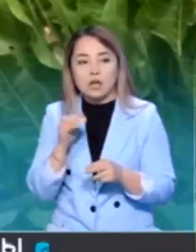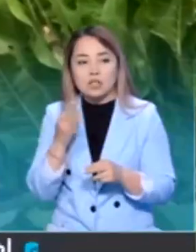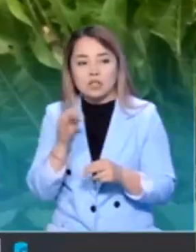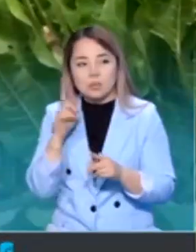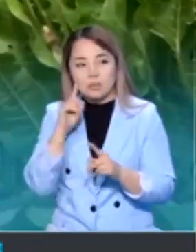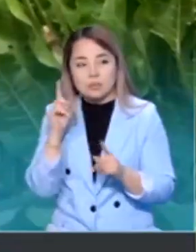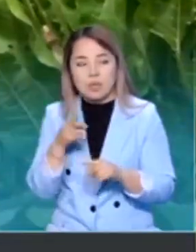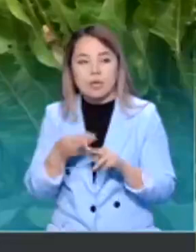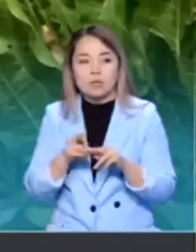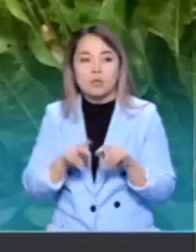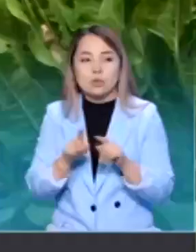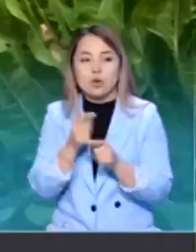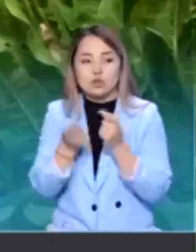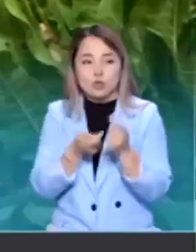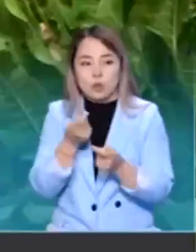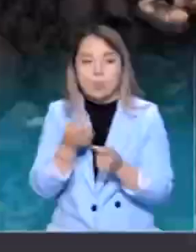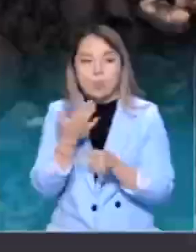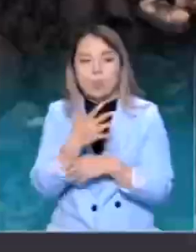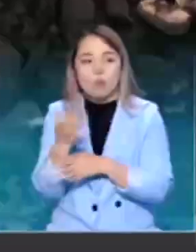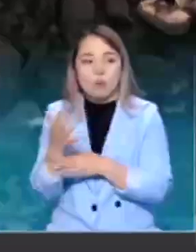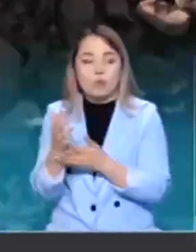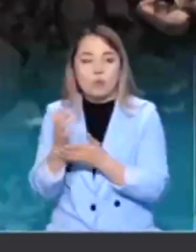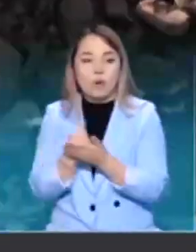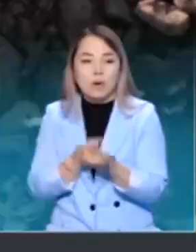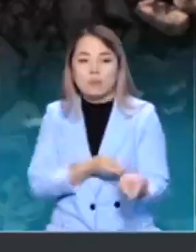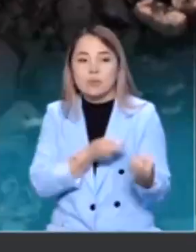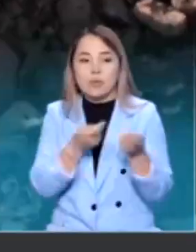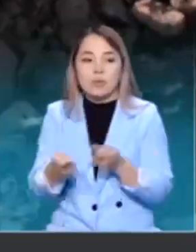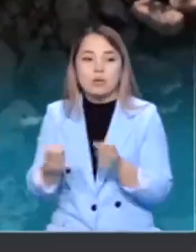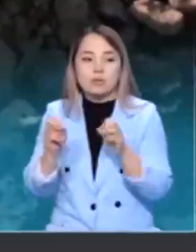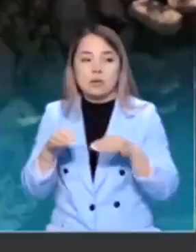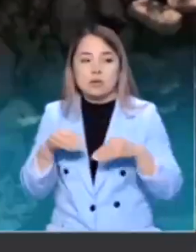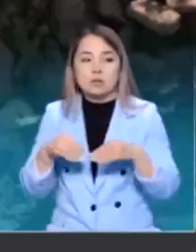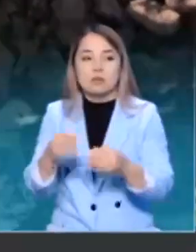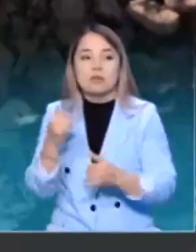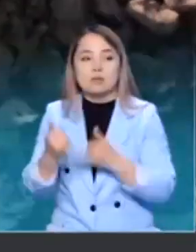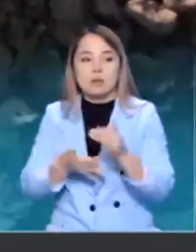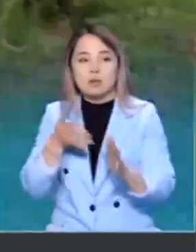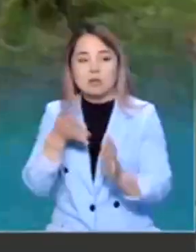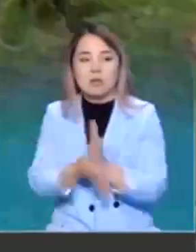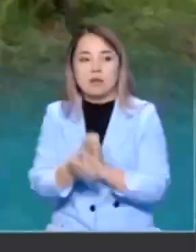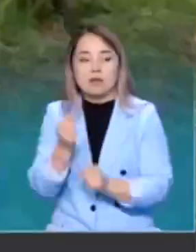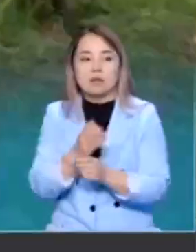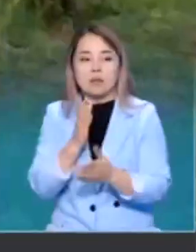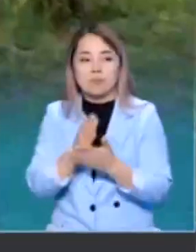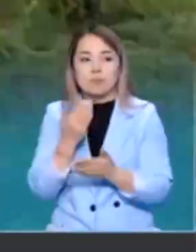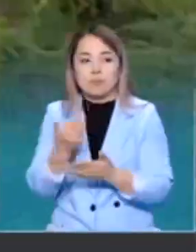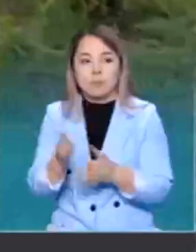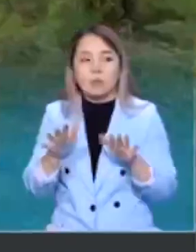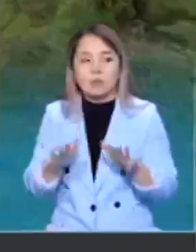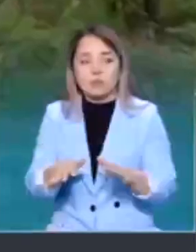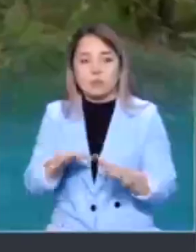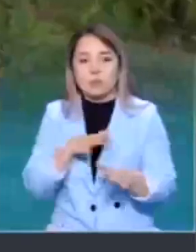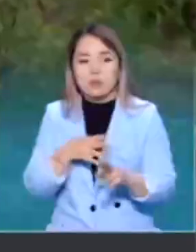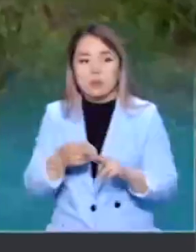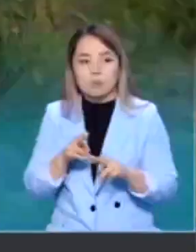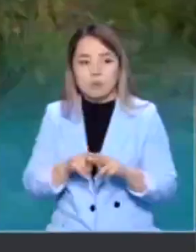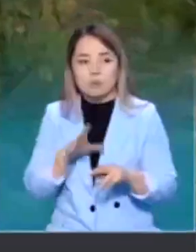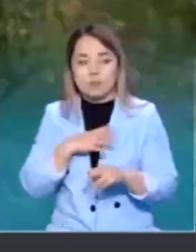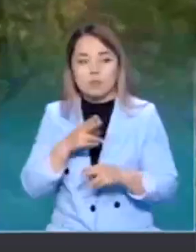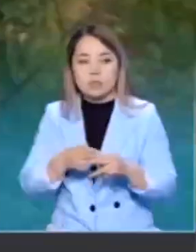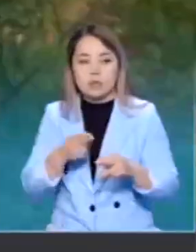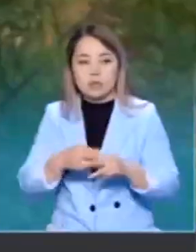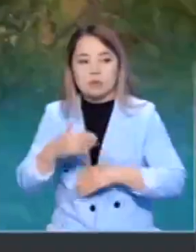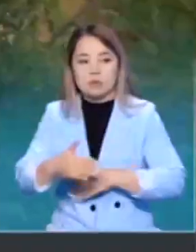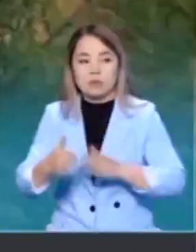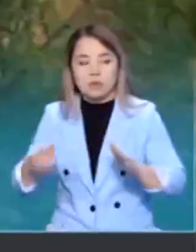кеткенден, бағбан оның тұқымын орман қорығындағы аумақтан әдейі әкеліп, баққа жерсіндіруде. Беткейге нәр мына темір ыдыс